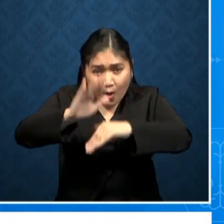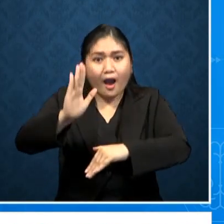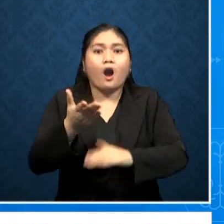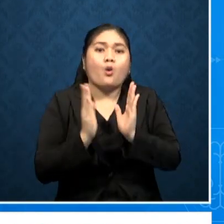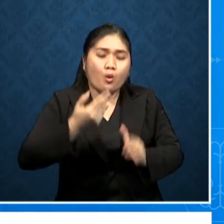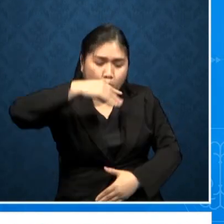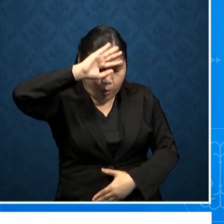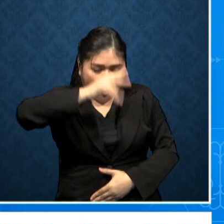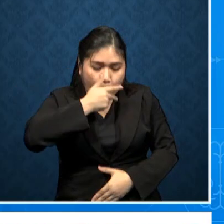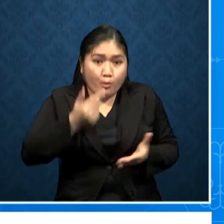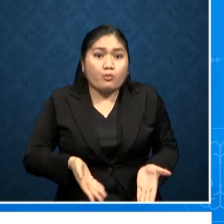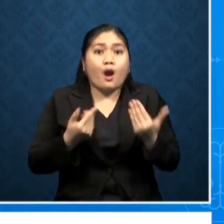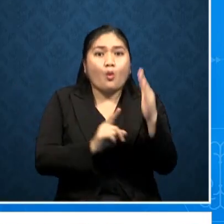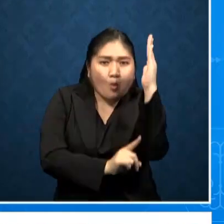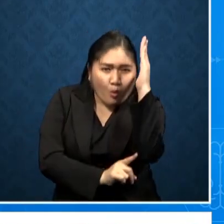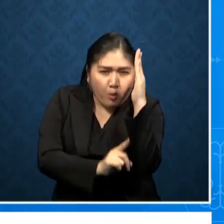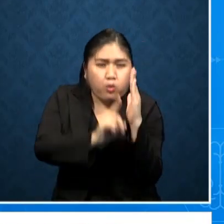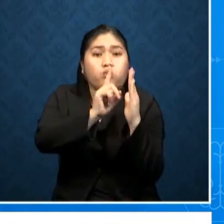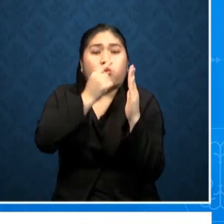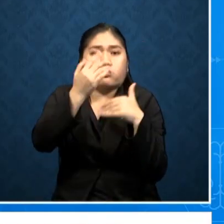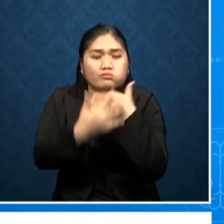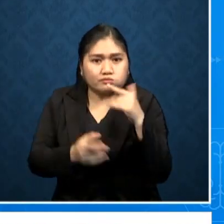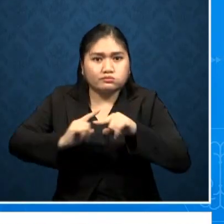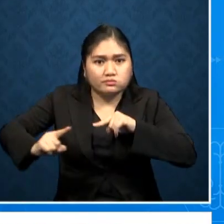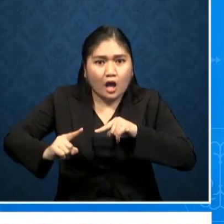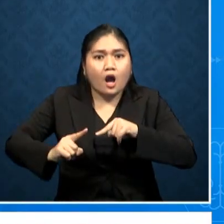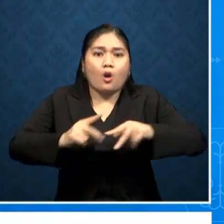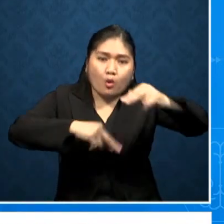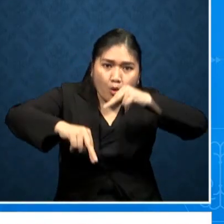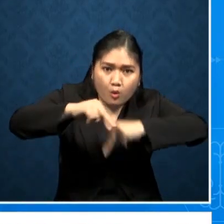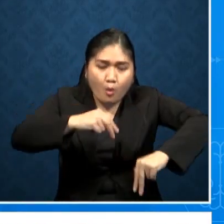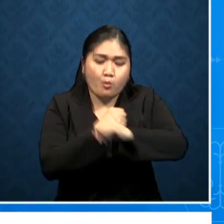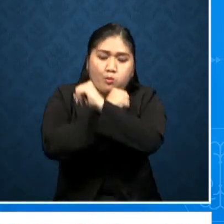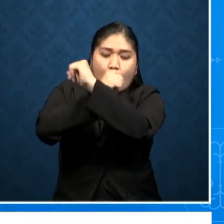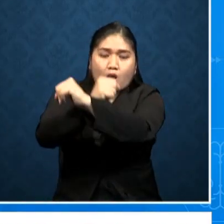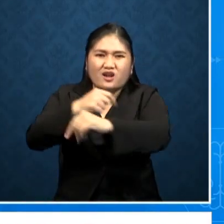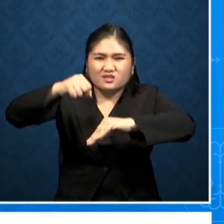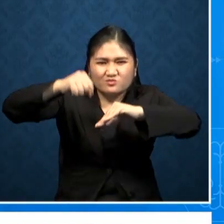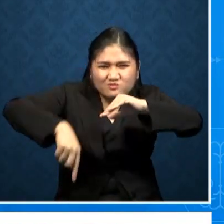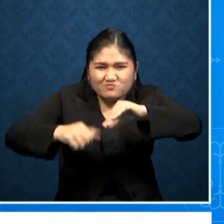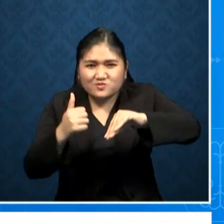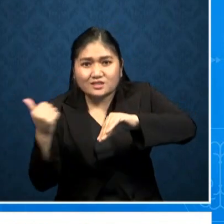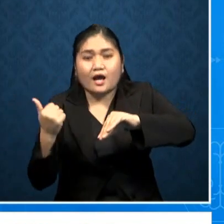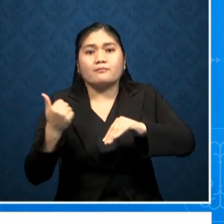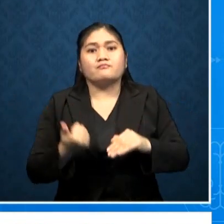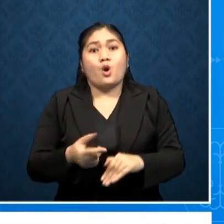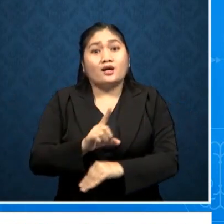ความดนโลหิตสูงได้รกตรวคดกรองป้องกันภาวะแกซรกว่า 4,110 คน